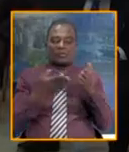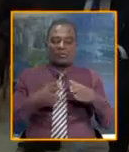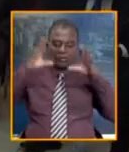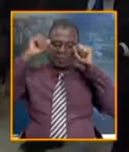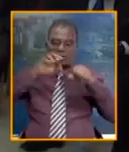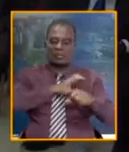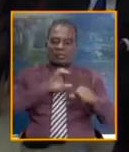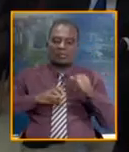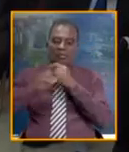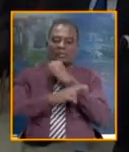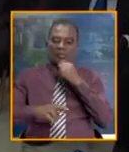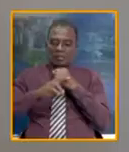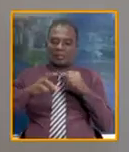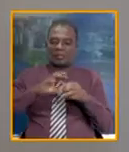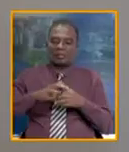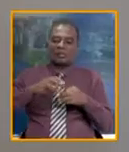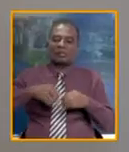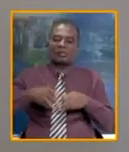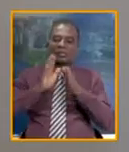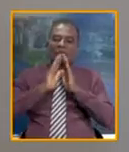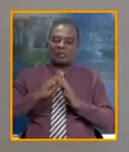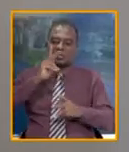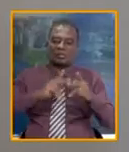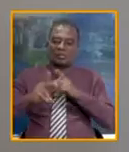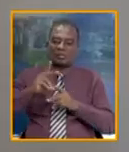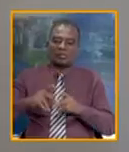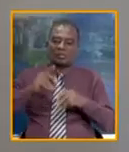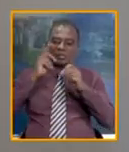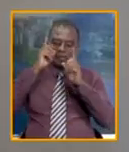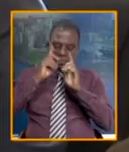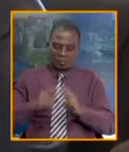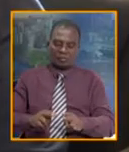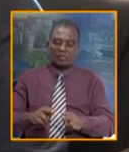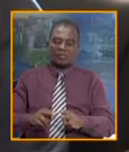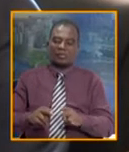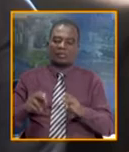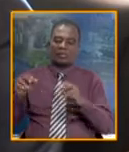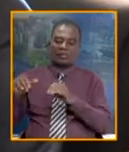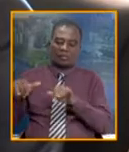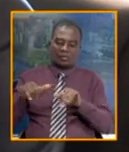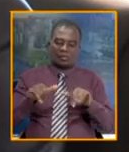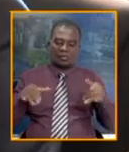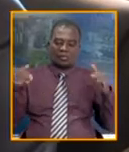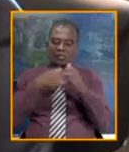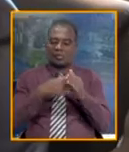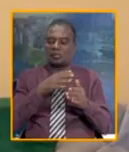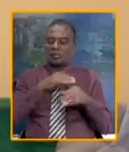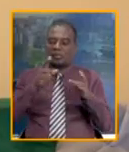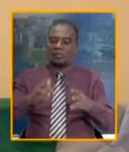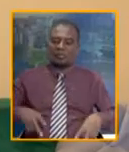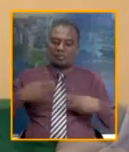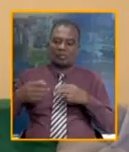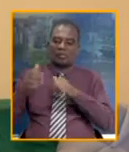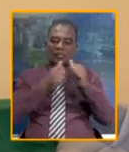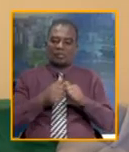du Conseil régional du Bélier à exhorter les populations au strict respect des mesures barrières, à la cohésion et au vivre ensemble.